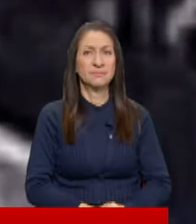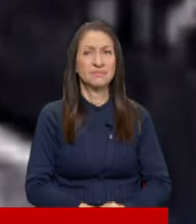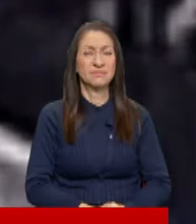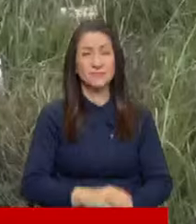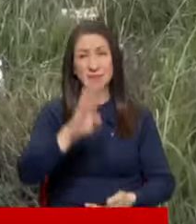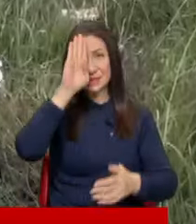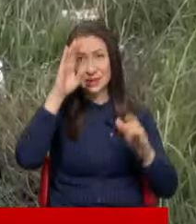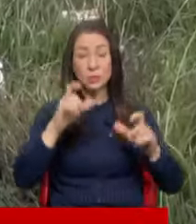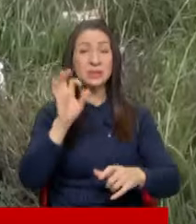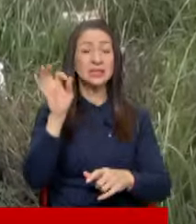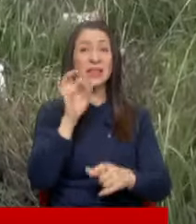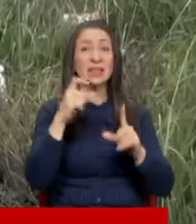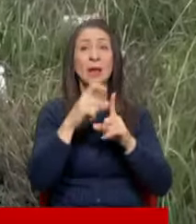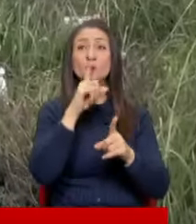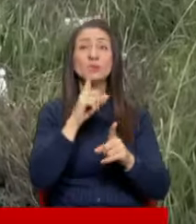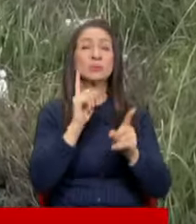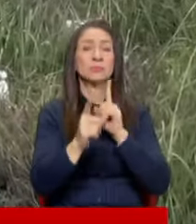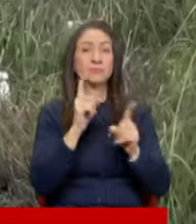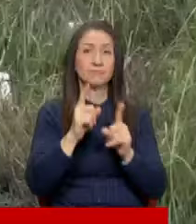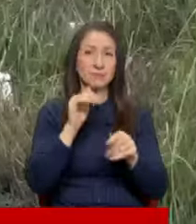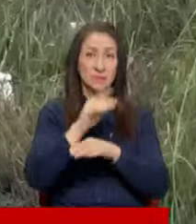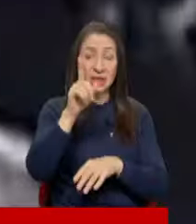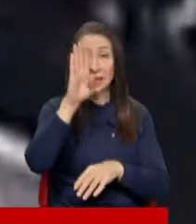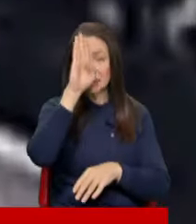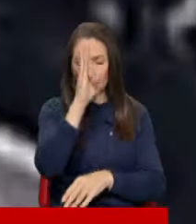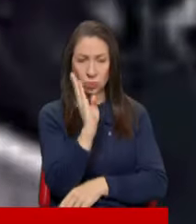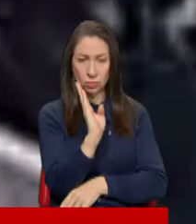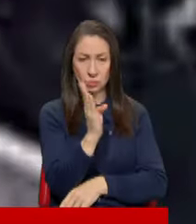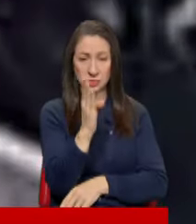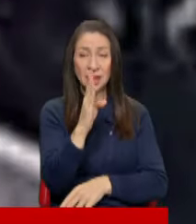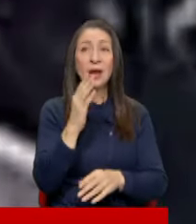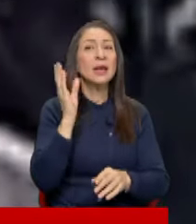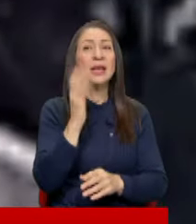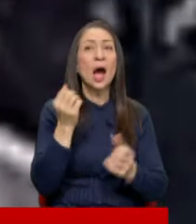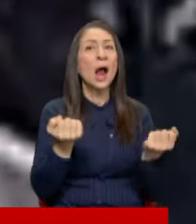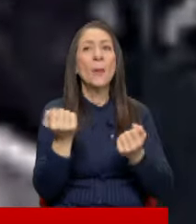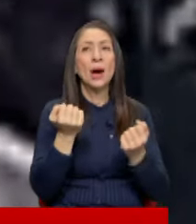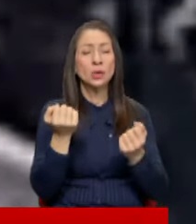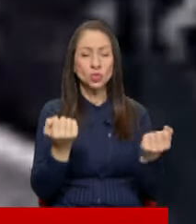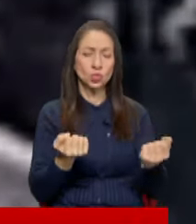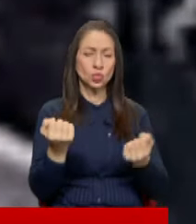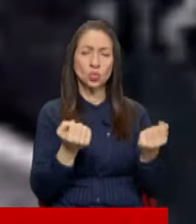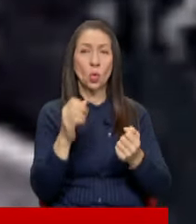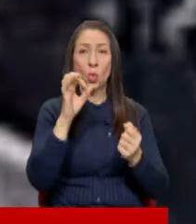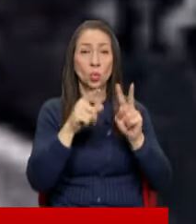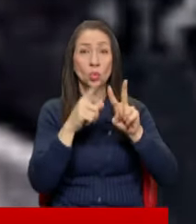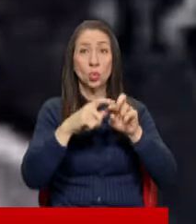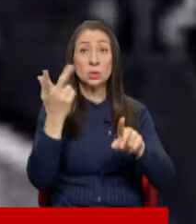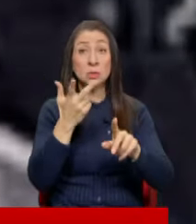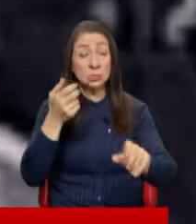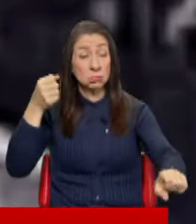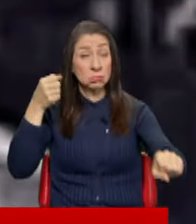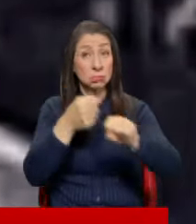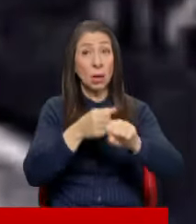kamerayı cv'de D1 karayolunda yaşandı kaza İstanbul istikametinde seyir halinde olan otomobilin sürücüsü Onur o hızl direğe